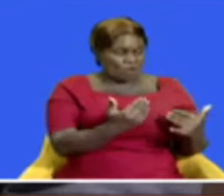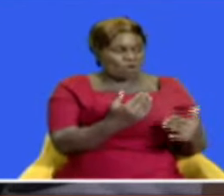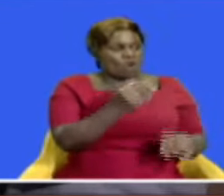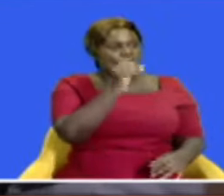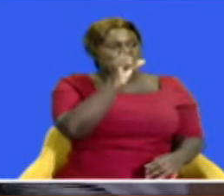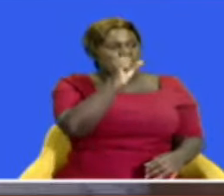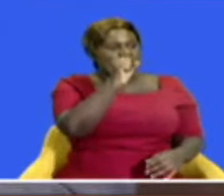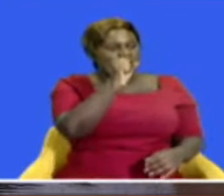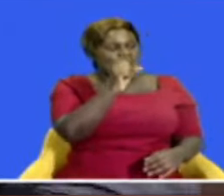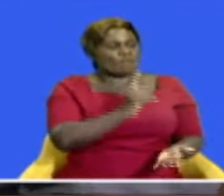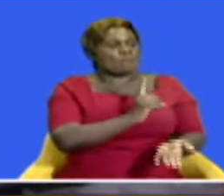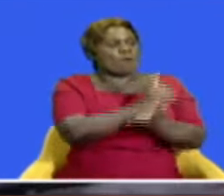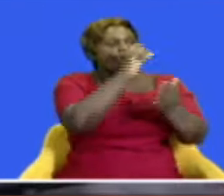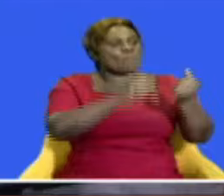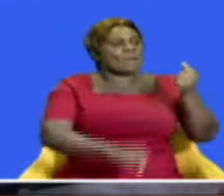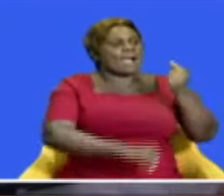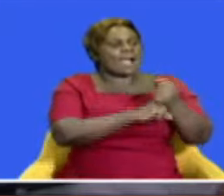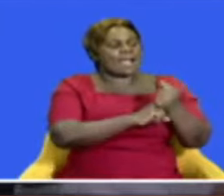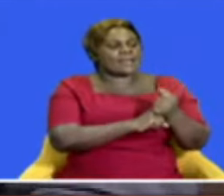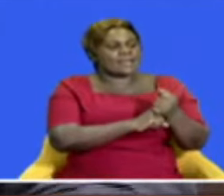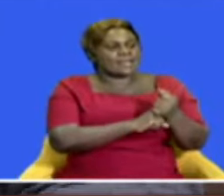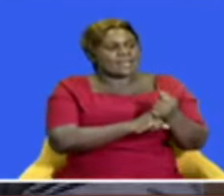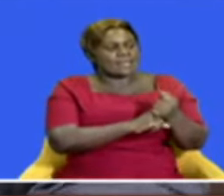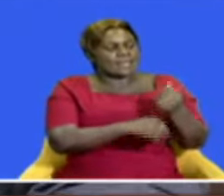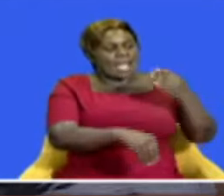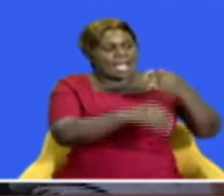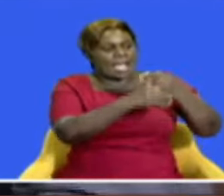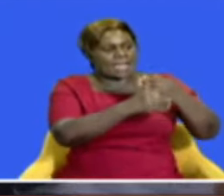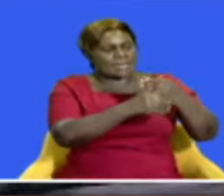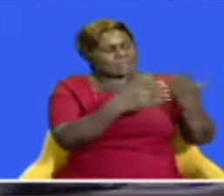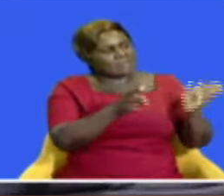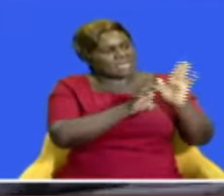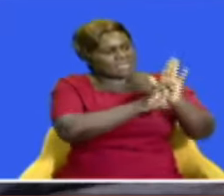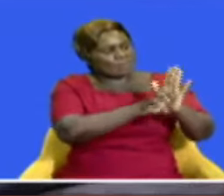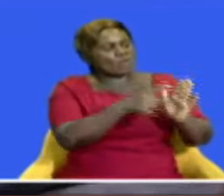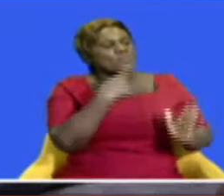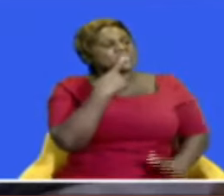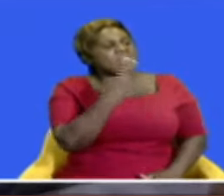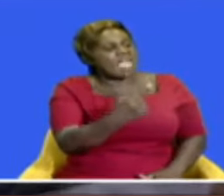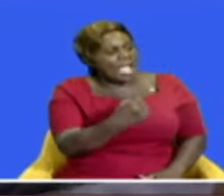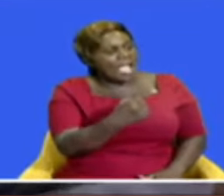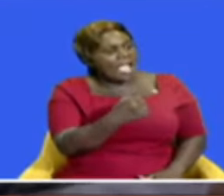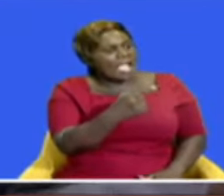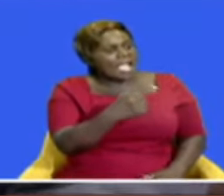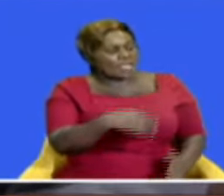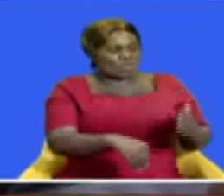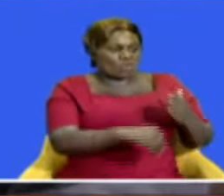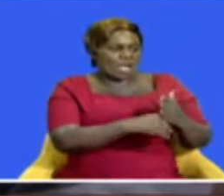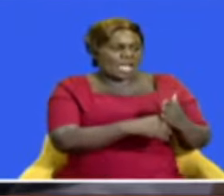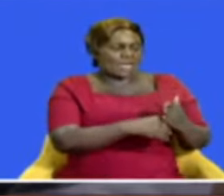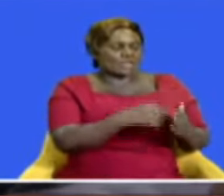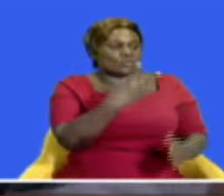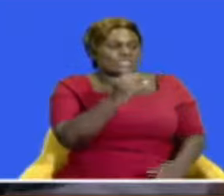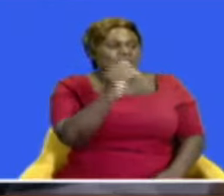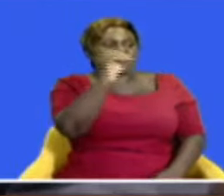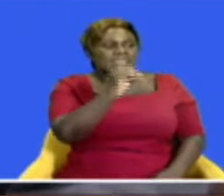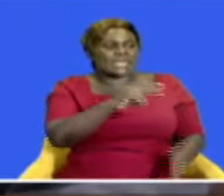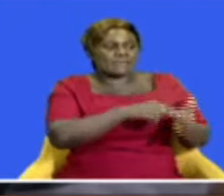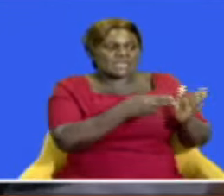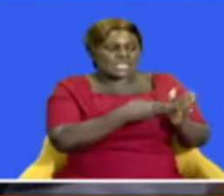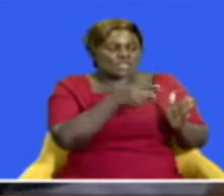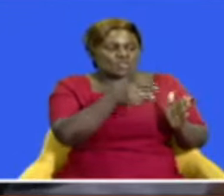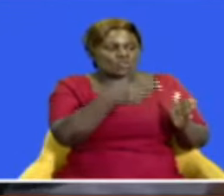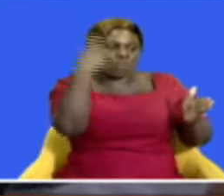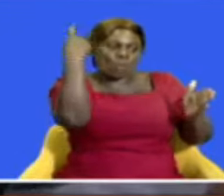5 imeongezeka kwa kila 100. Kwa hivyo ukitaka kutuma kama ni shilingi 100, ikiwekwa 20%, inamaanisha